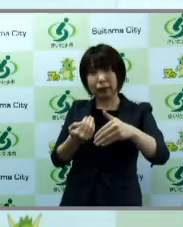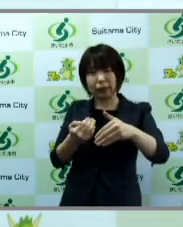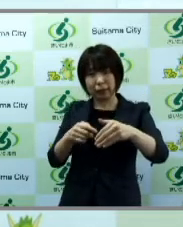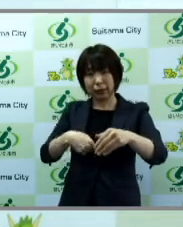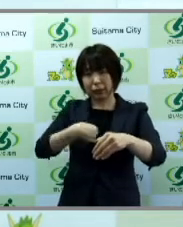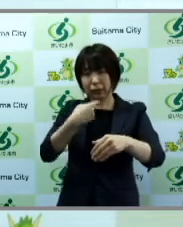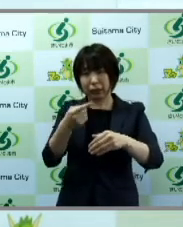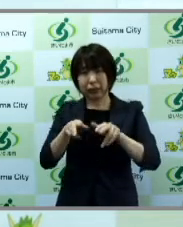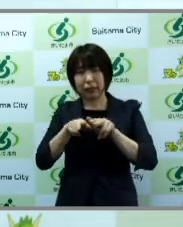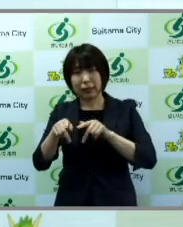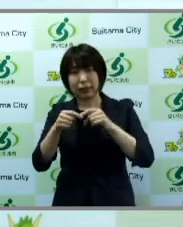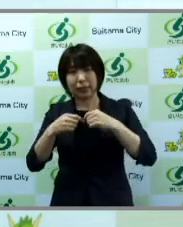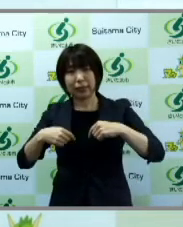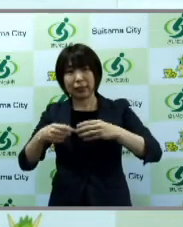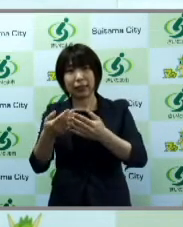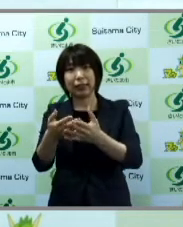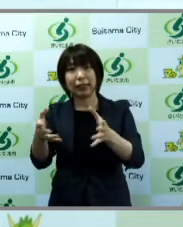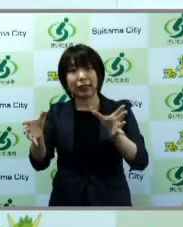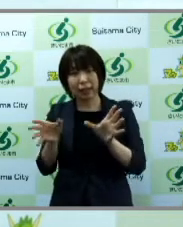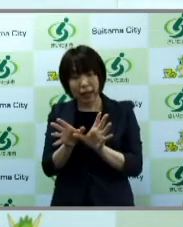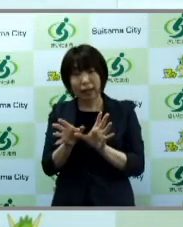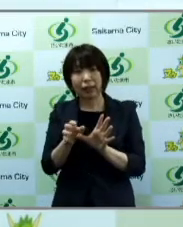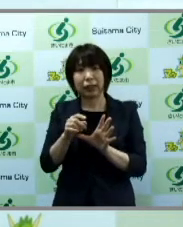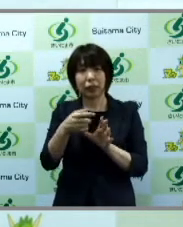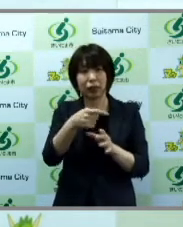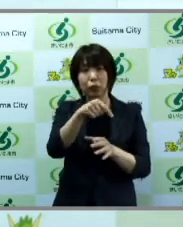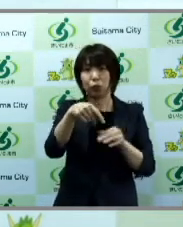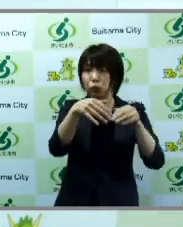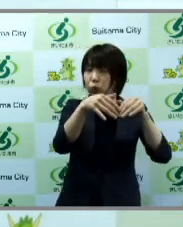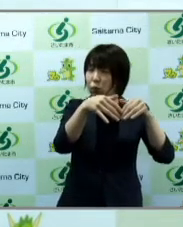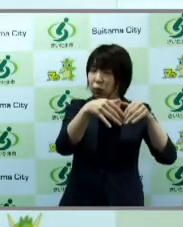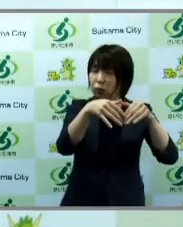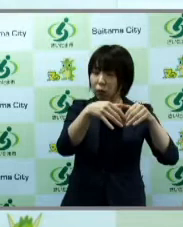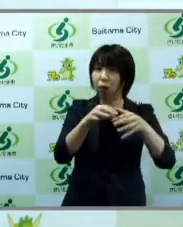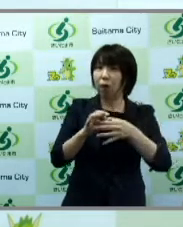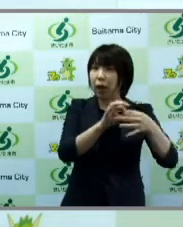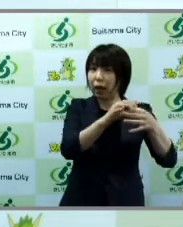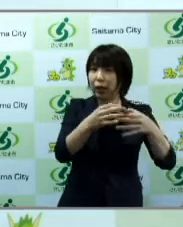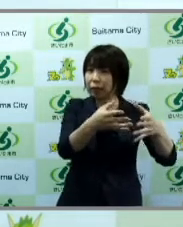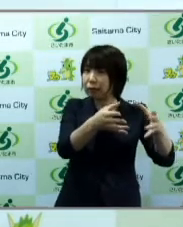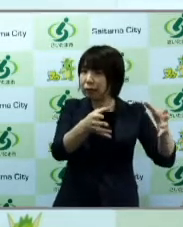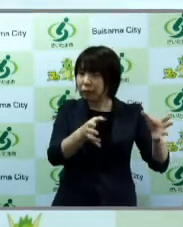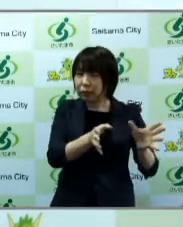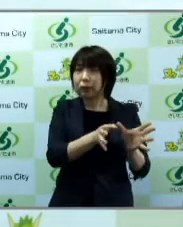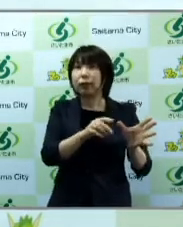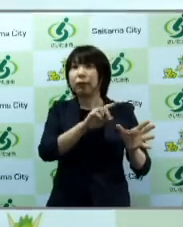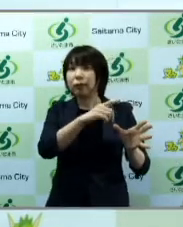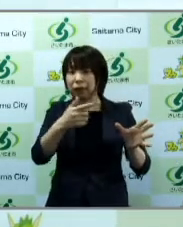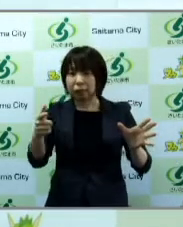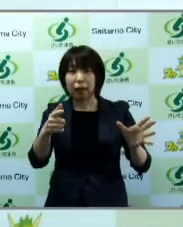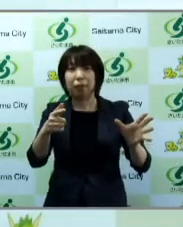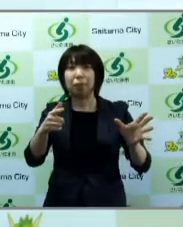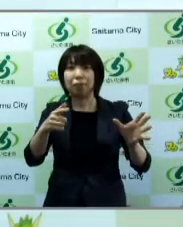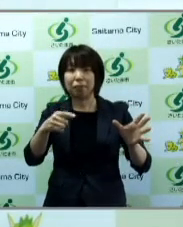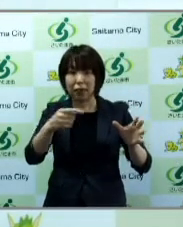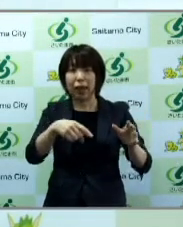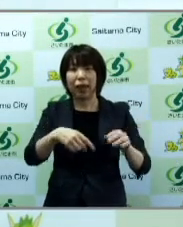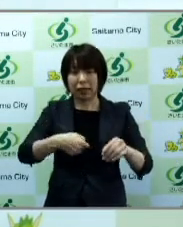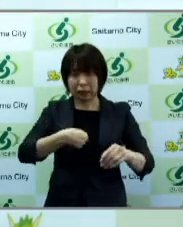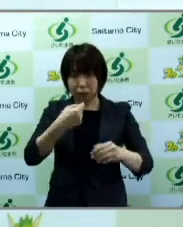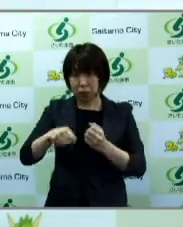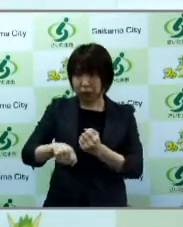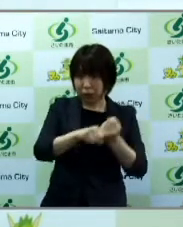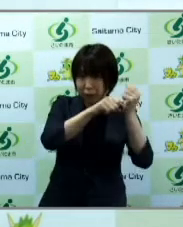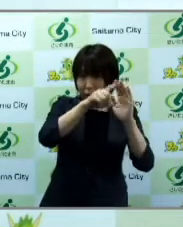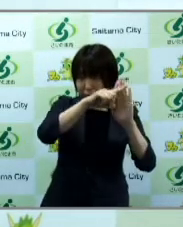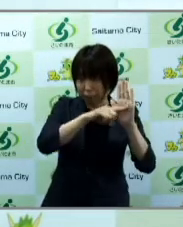じましてそういったマイタイムラインの推進などにも取り組んでいただくように、呼びかけていきたい、こんなふ